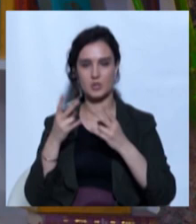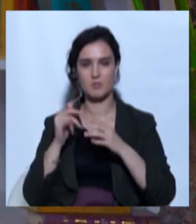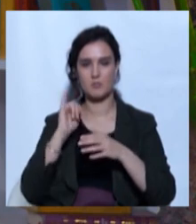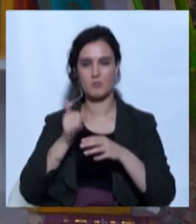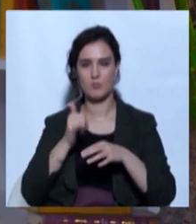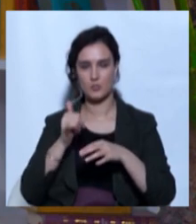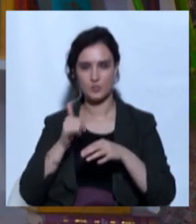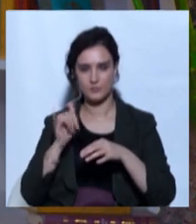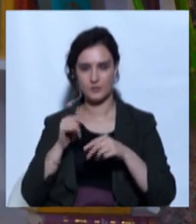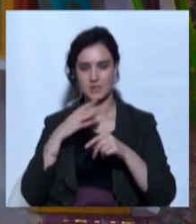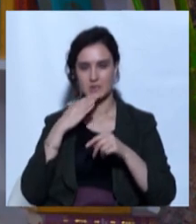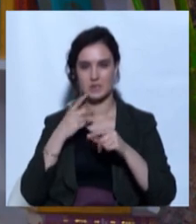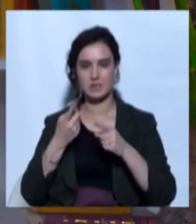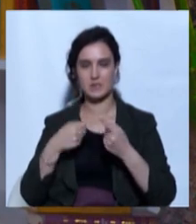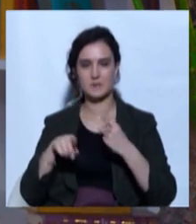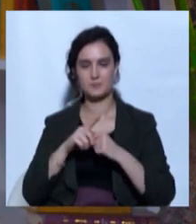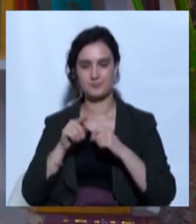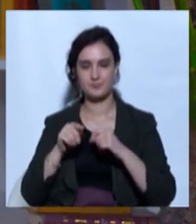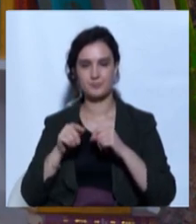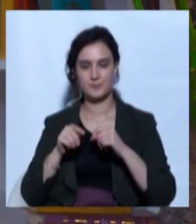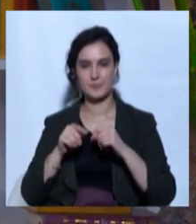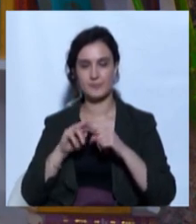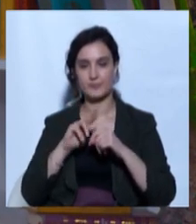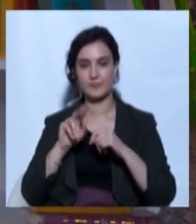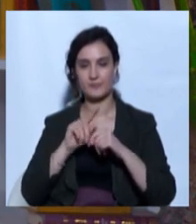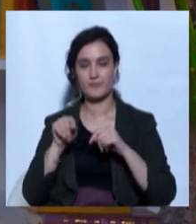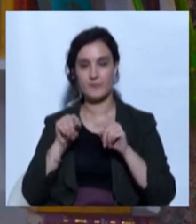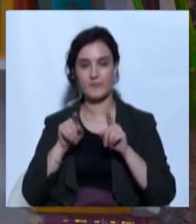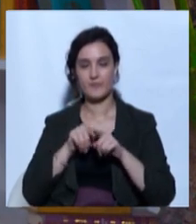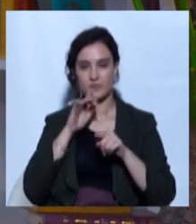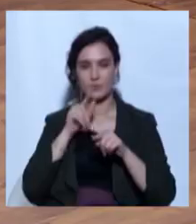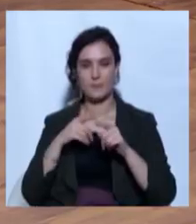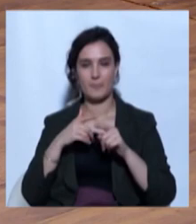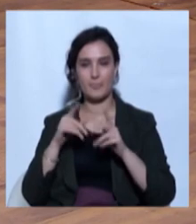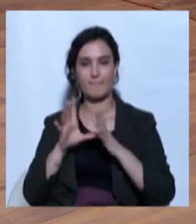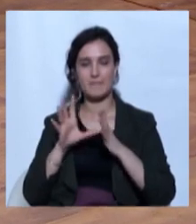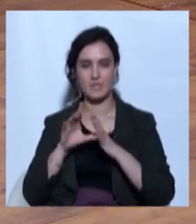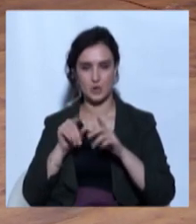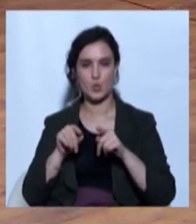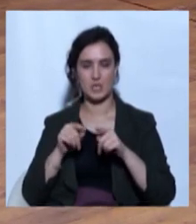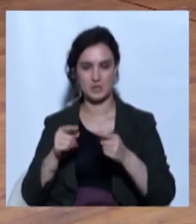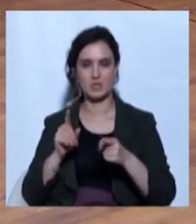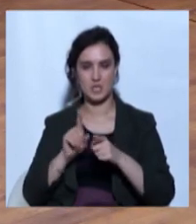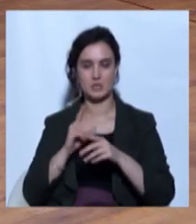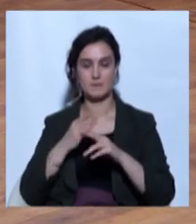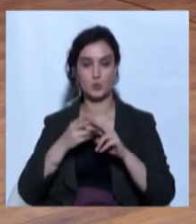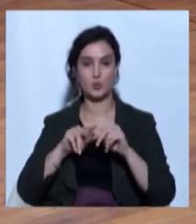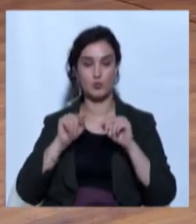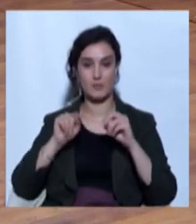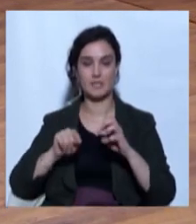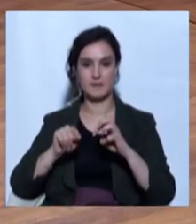მორწყვა, მორწყული წყლის, ასე ვთქვათ, გატანა, მაგრამ ამავე დროს ენერგოეფექტურიც არის, იმიტომ რომ აი